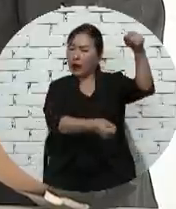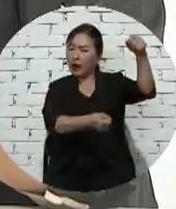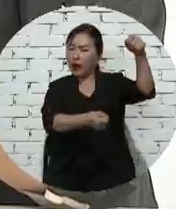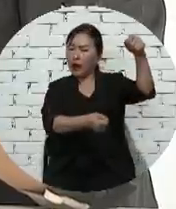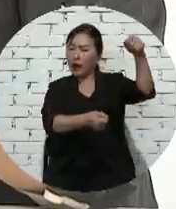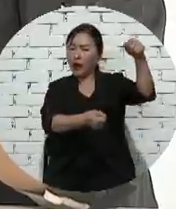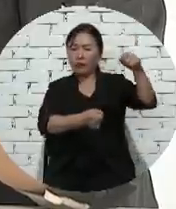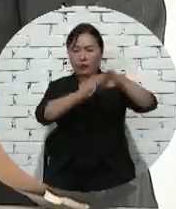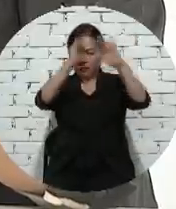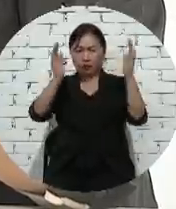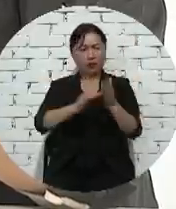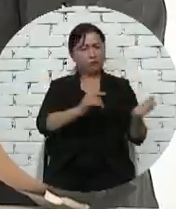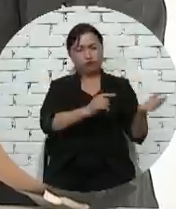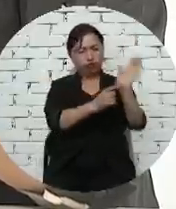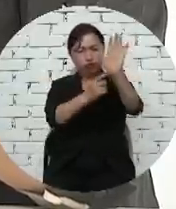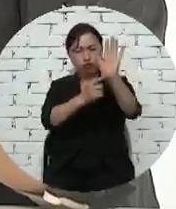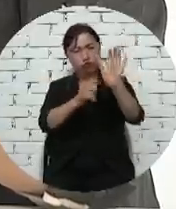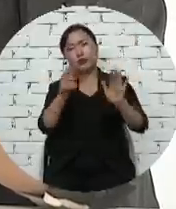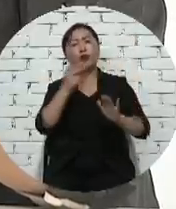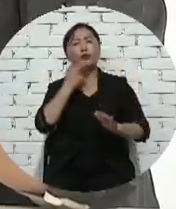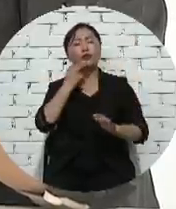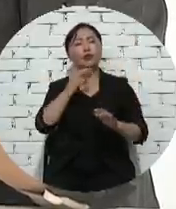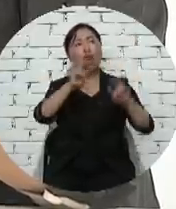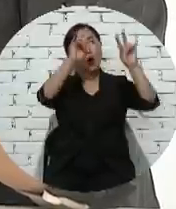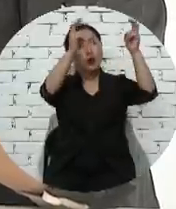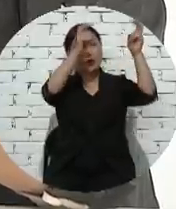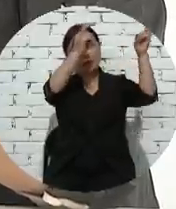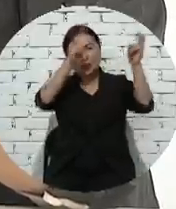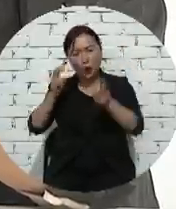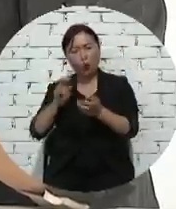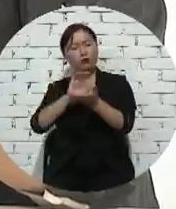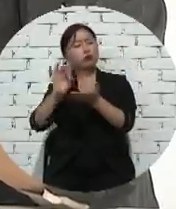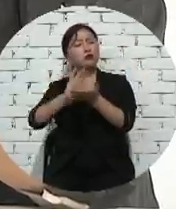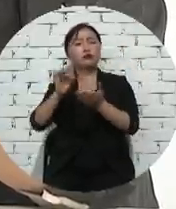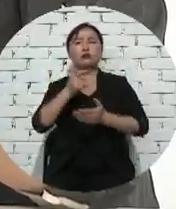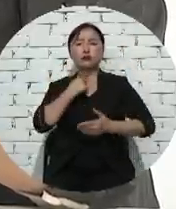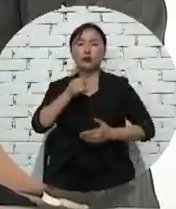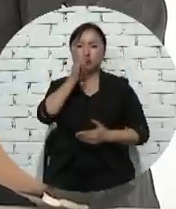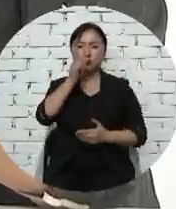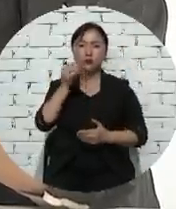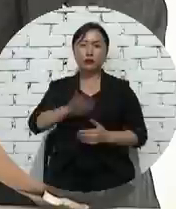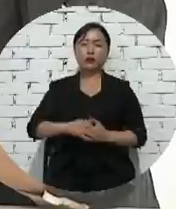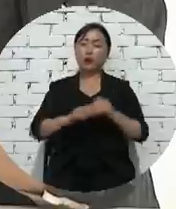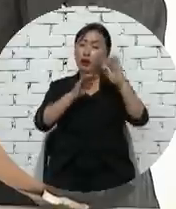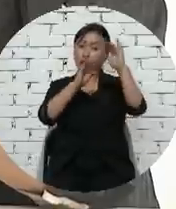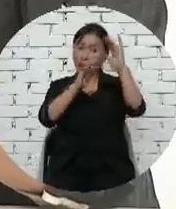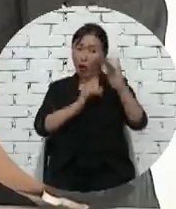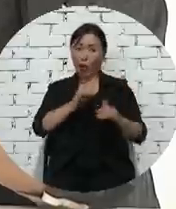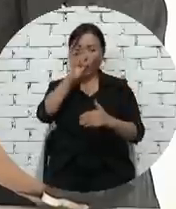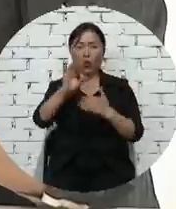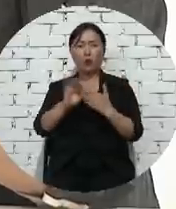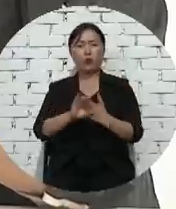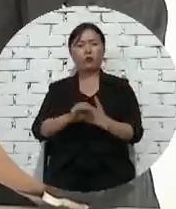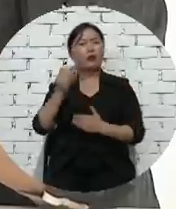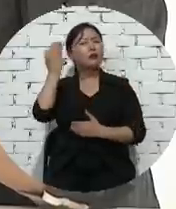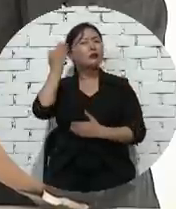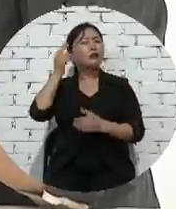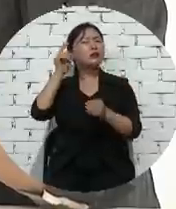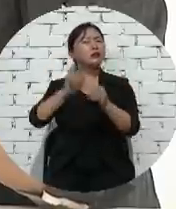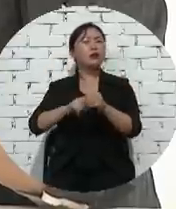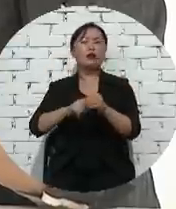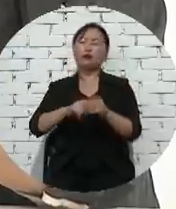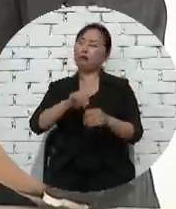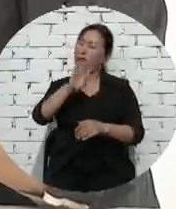버전으로 올리지는 않은 것 같더라고요. 인용을 해갖고 쭉 썼는데 그 쓴 내용을 보면은 상식적으로 납득이